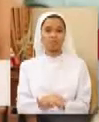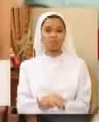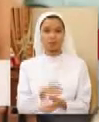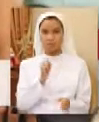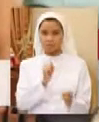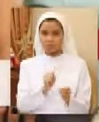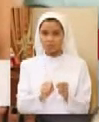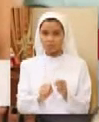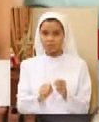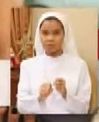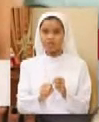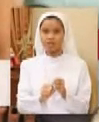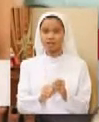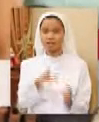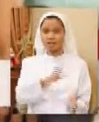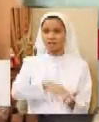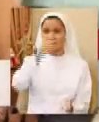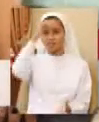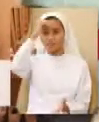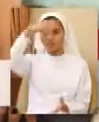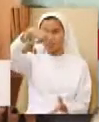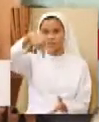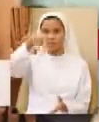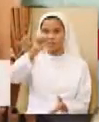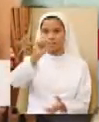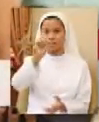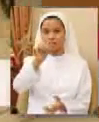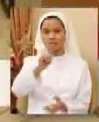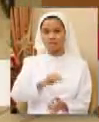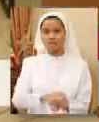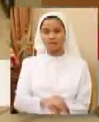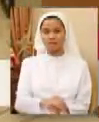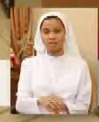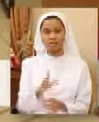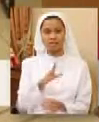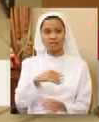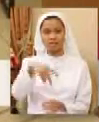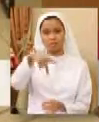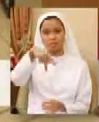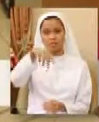Pinag-aralan sa Pasay. Diba? Sa PSD. Oo. Tapos sa PWU.